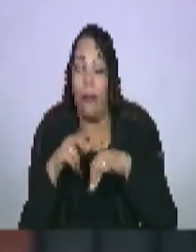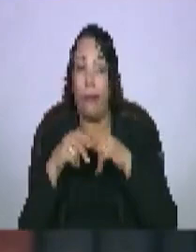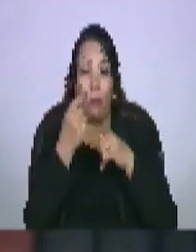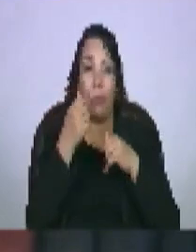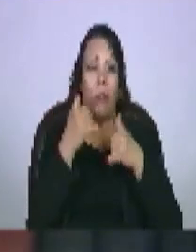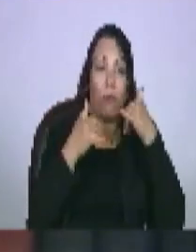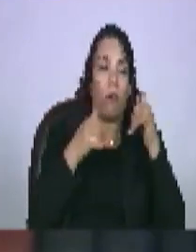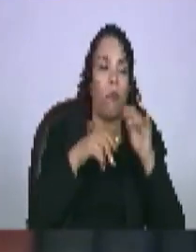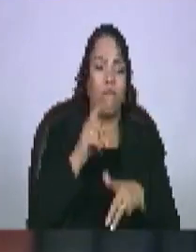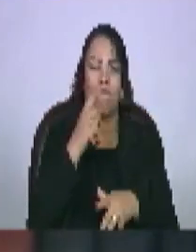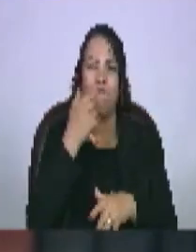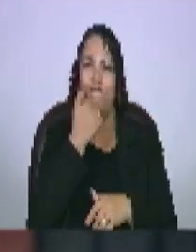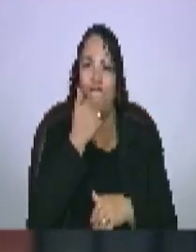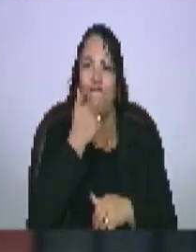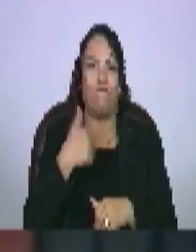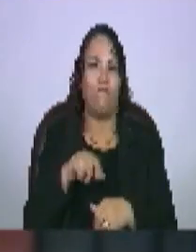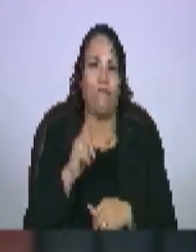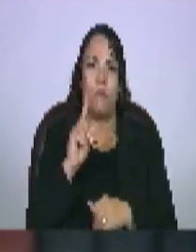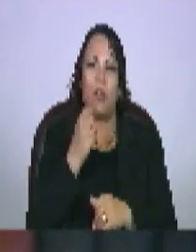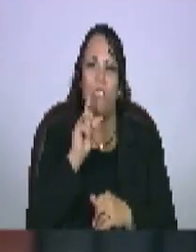بتكشف عن شخصيه